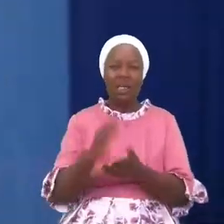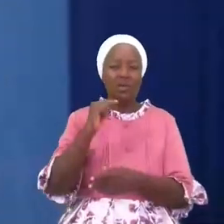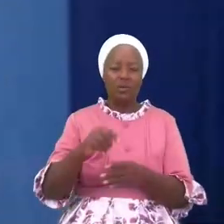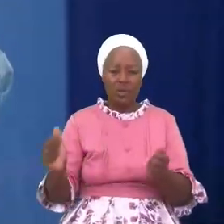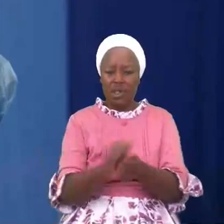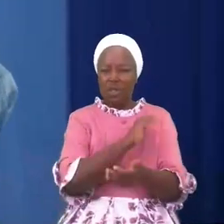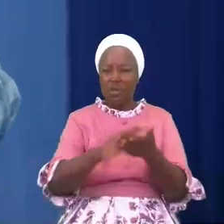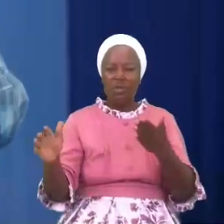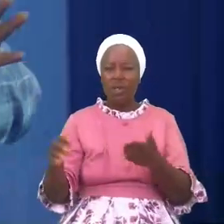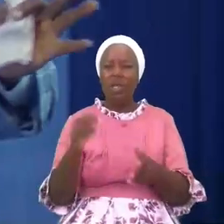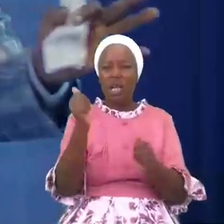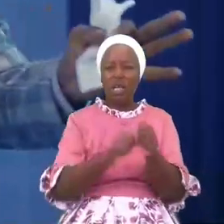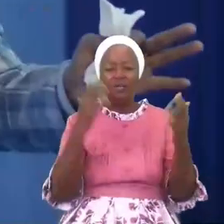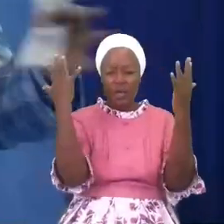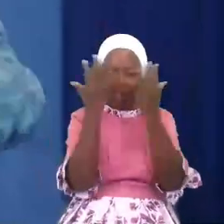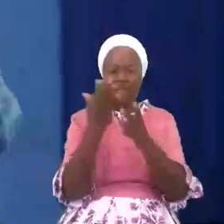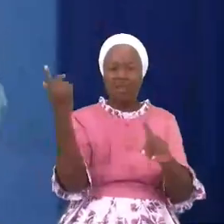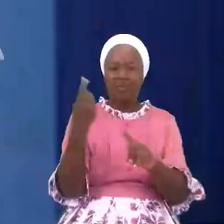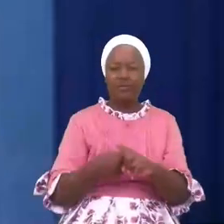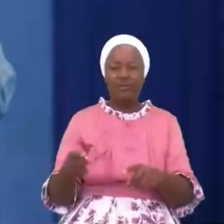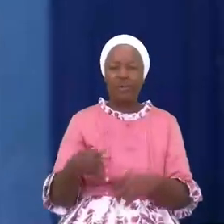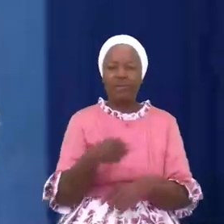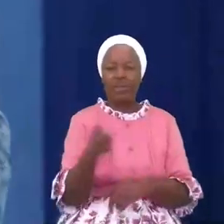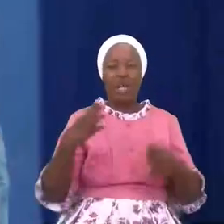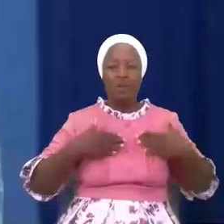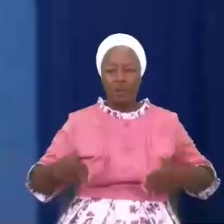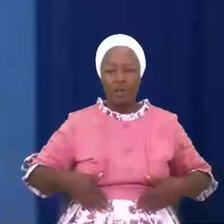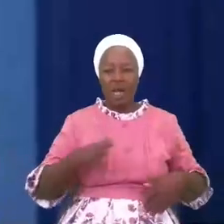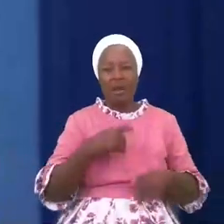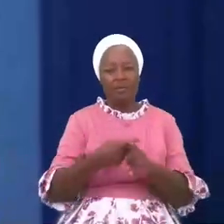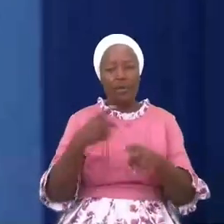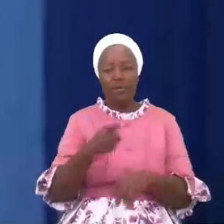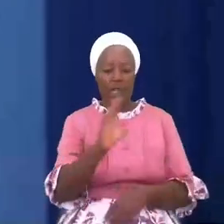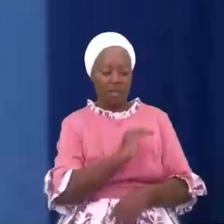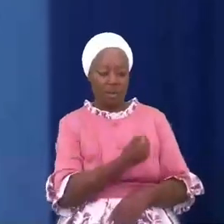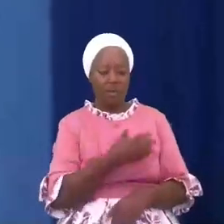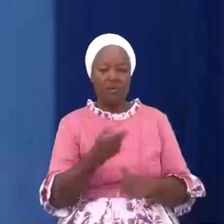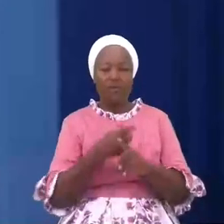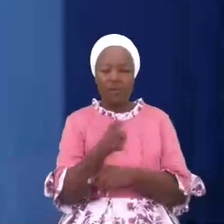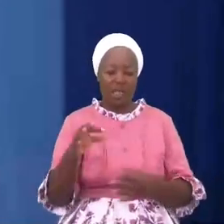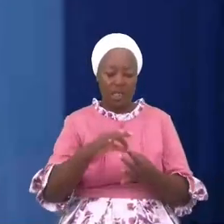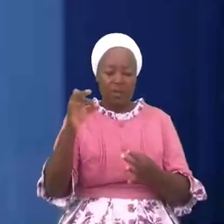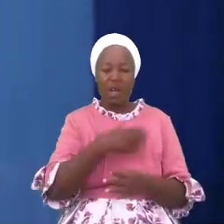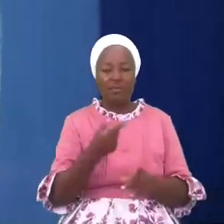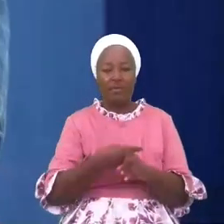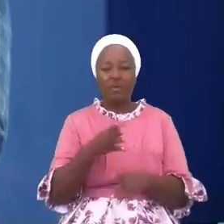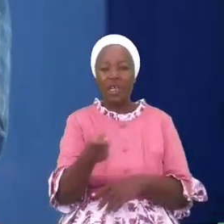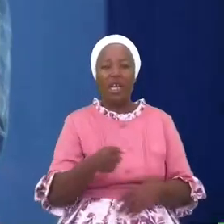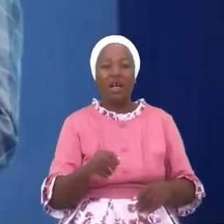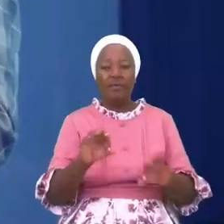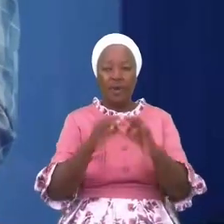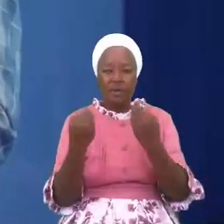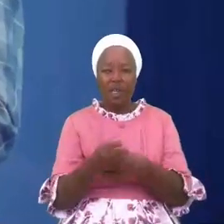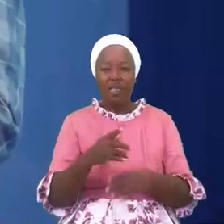qui disperse toutes les ténèbres du corps et de leur âme, de leur esprit et de leur famille. Et il